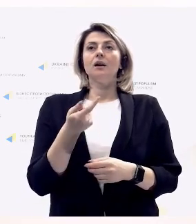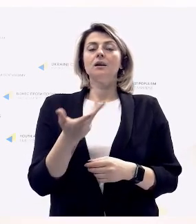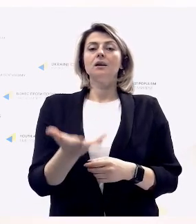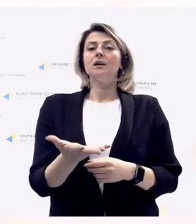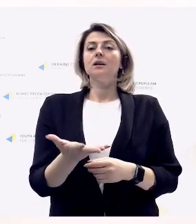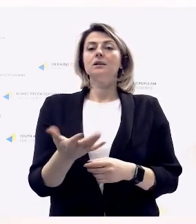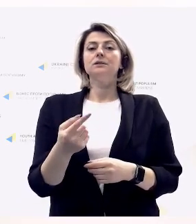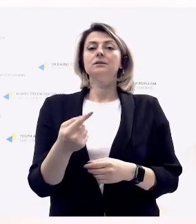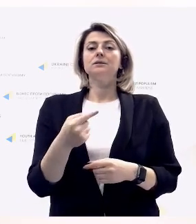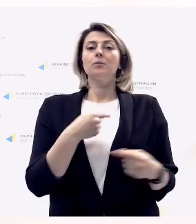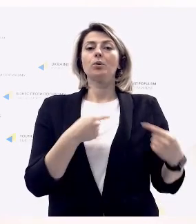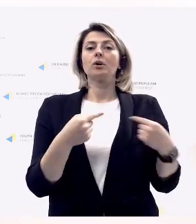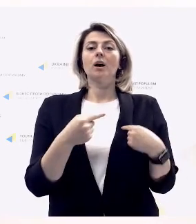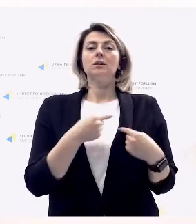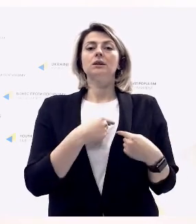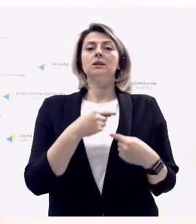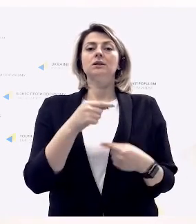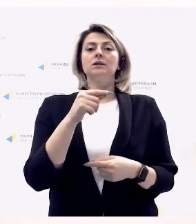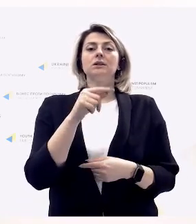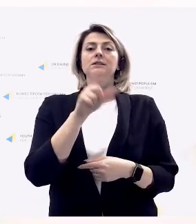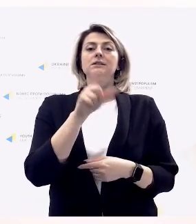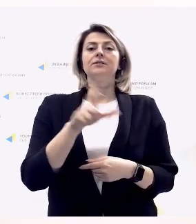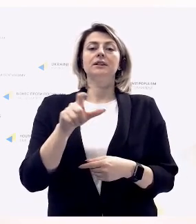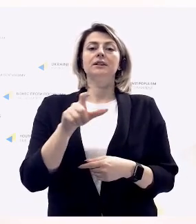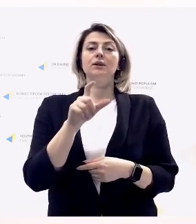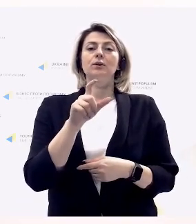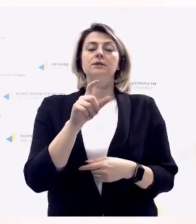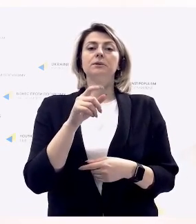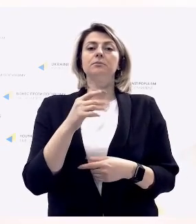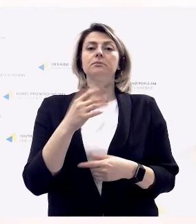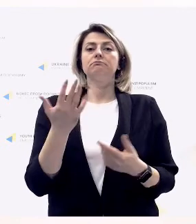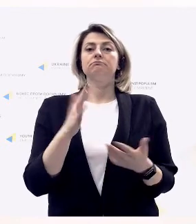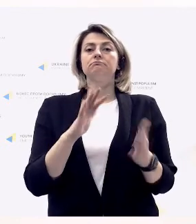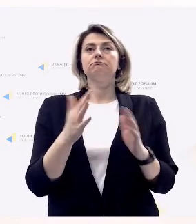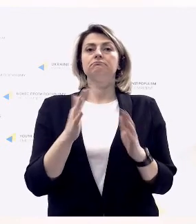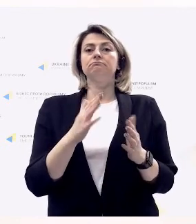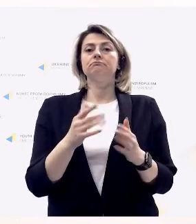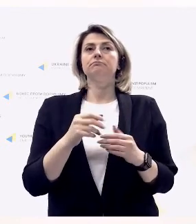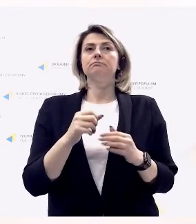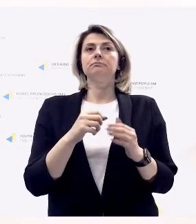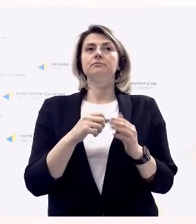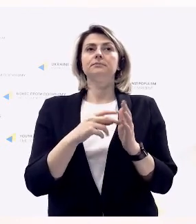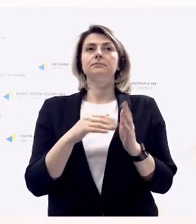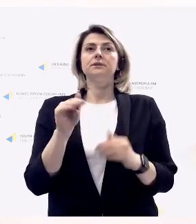кількість поранених цивільних осіб від 7 до 9 тисяч. Дякую, пані Фрайзер.